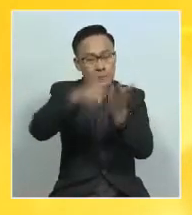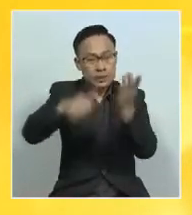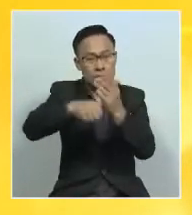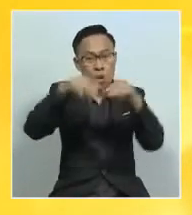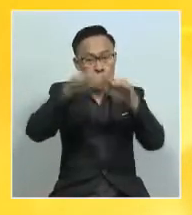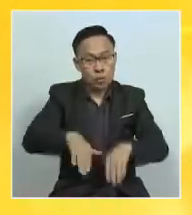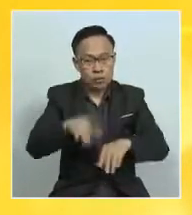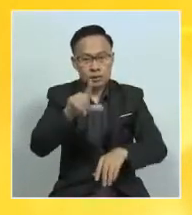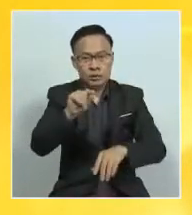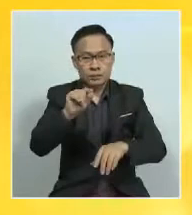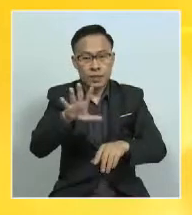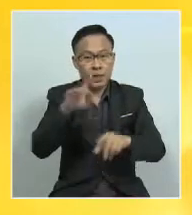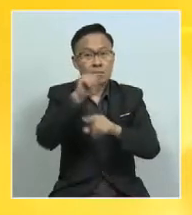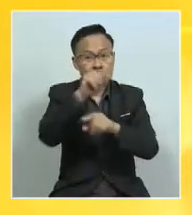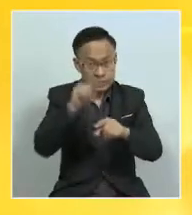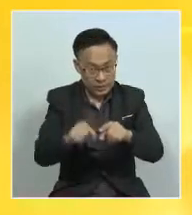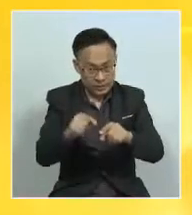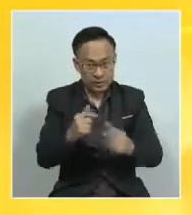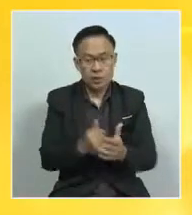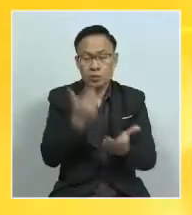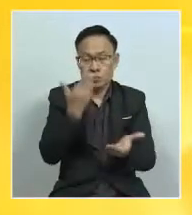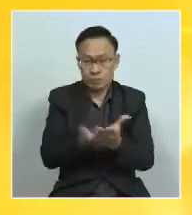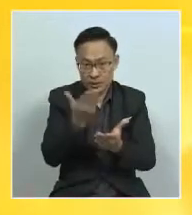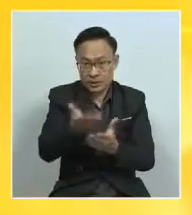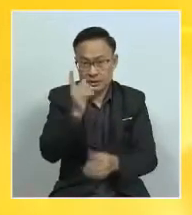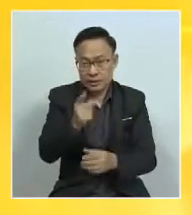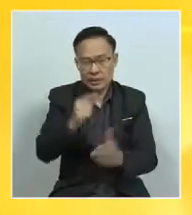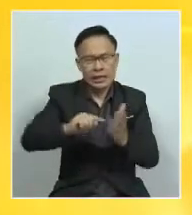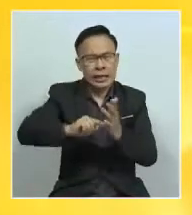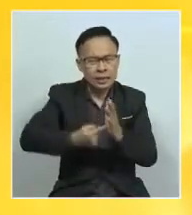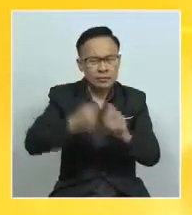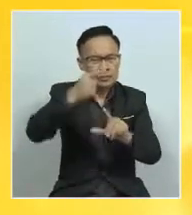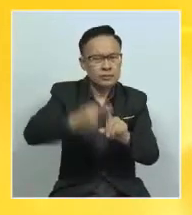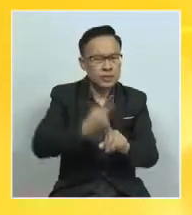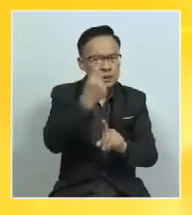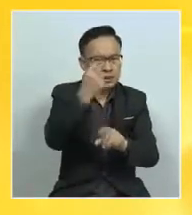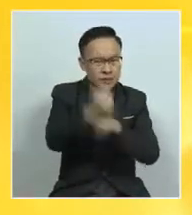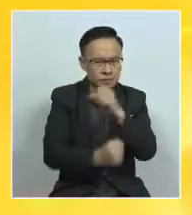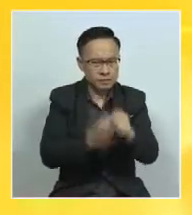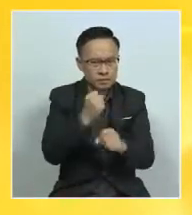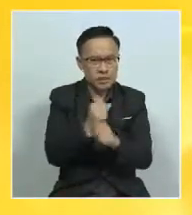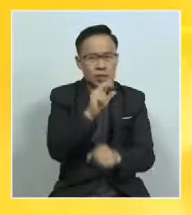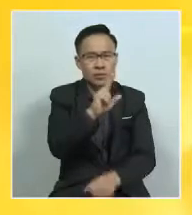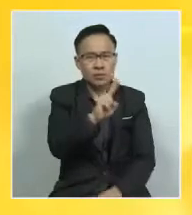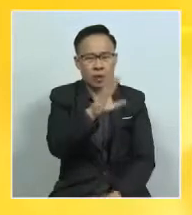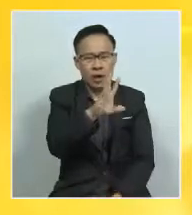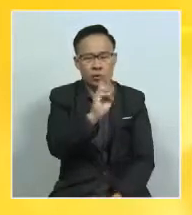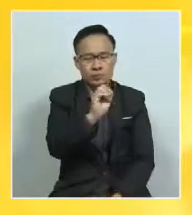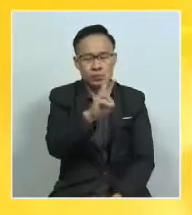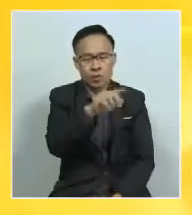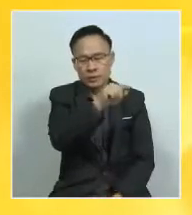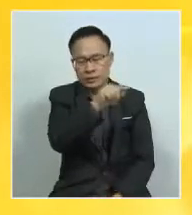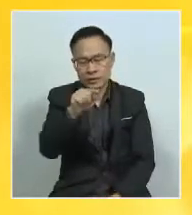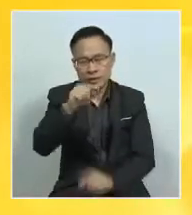นะคะแต่จะต้องเป็นรายจ่ายที่จ่ายไปตั้งแต่1มกราคมปี62ต้นปีที่ผ่านมาไปจน